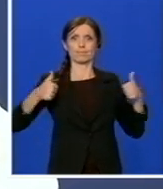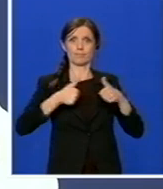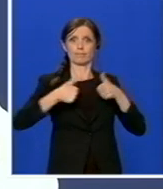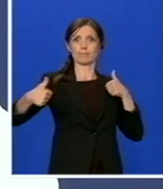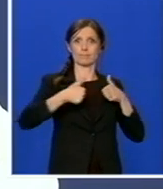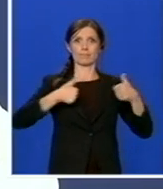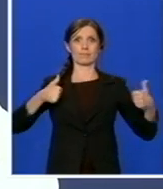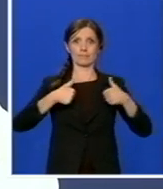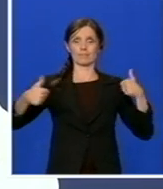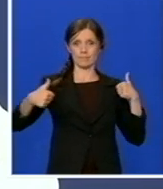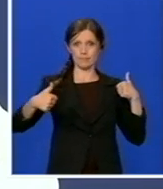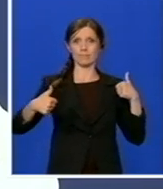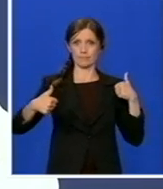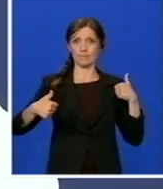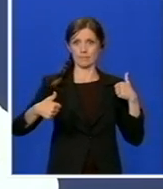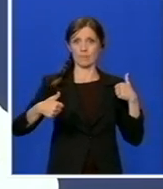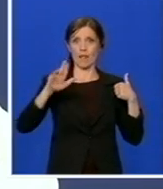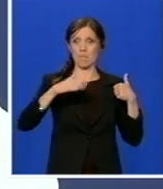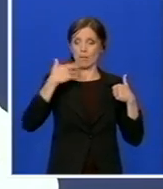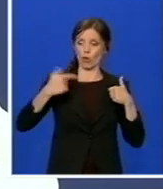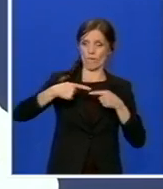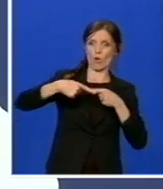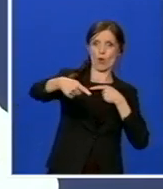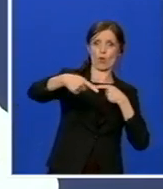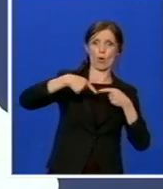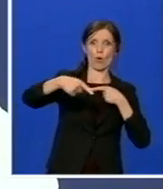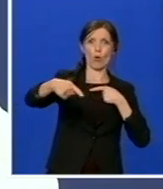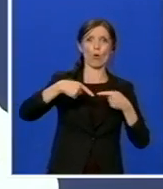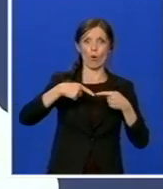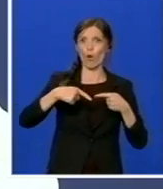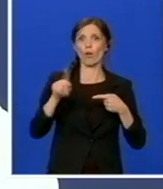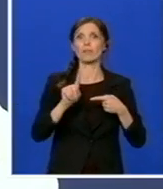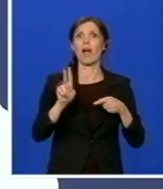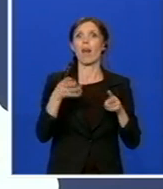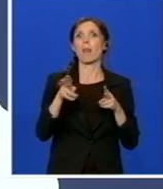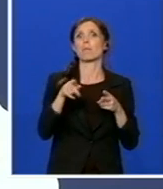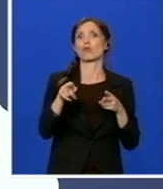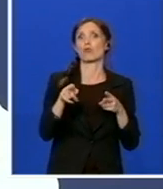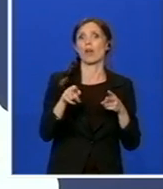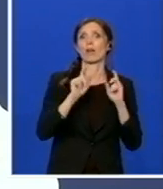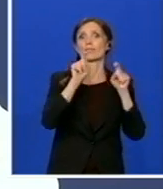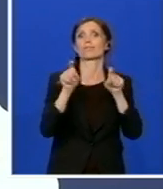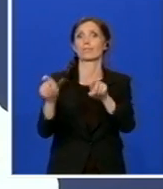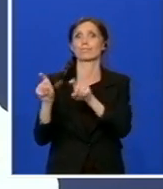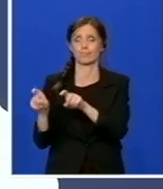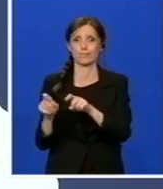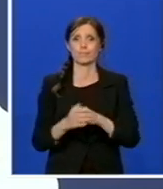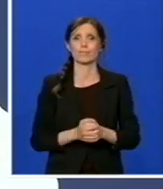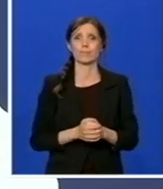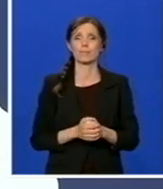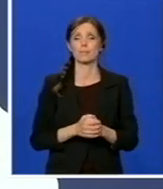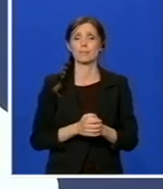fizički, znači takva je fizička distanca, da onemogući prenošenje infekcije. Znači, kakva